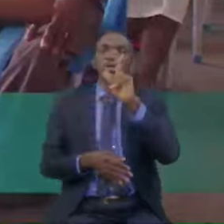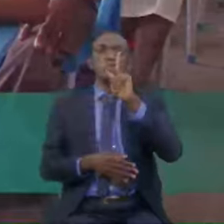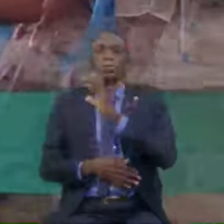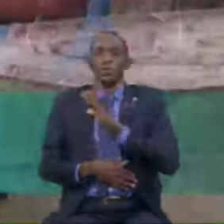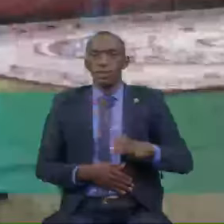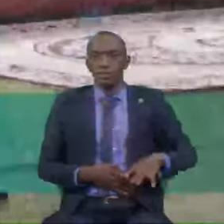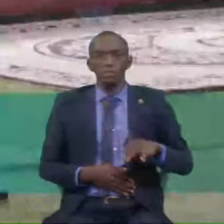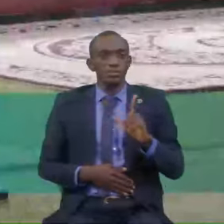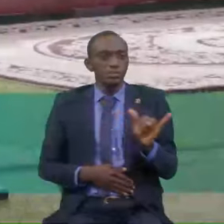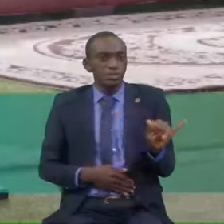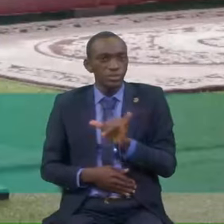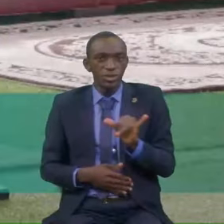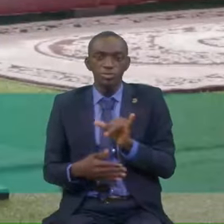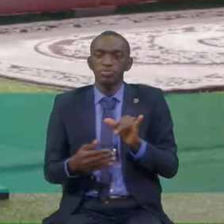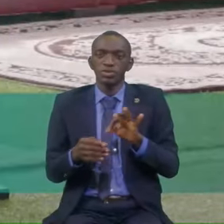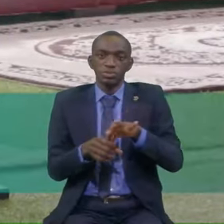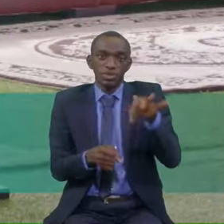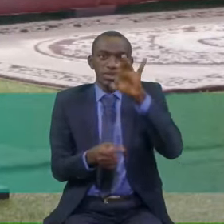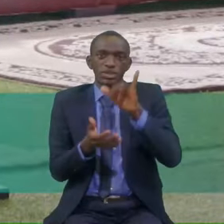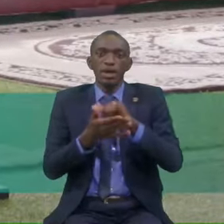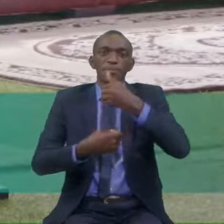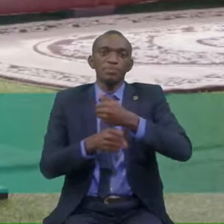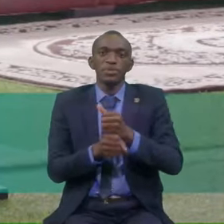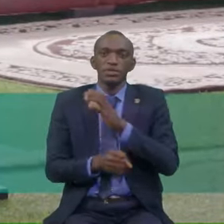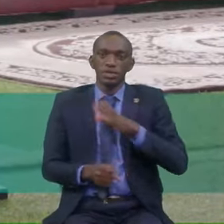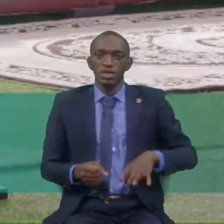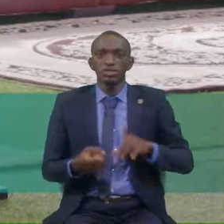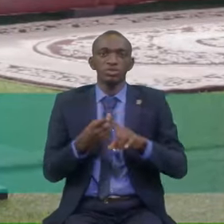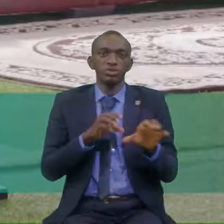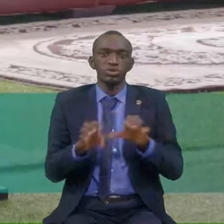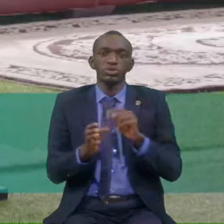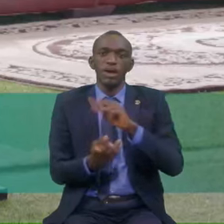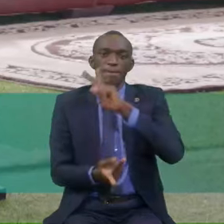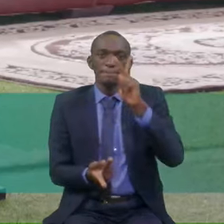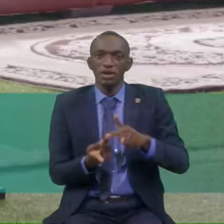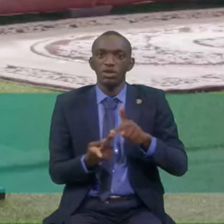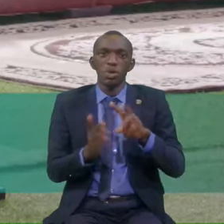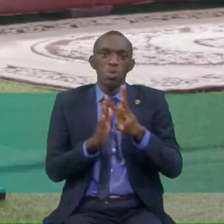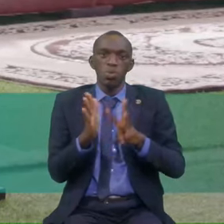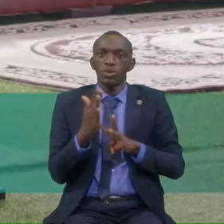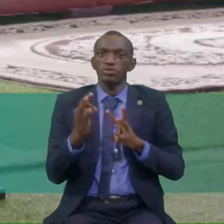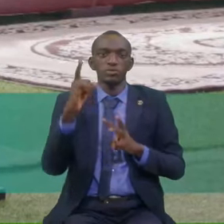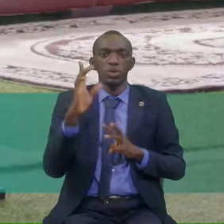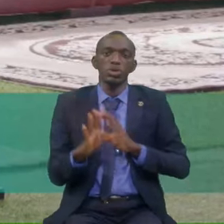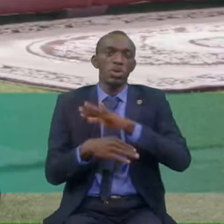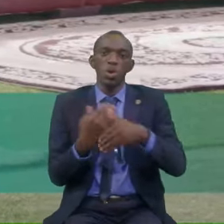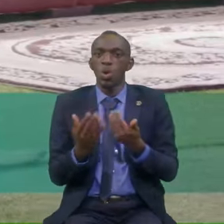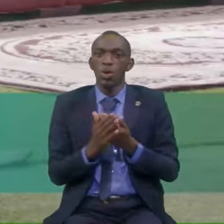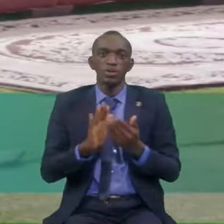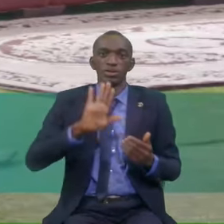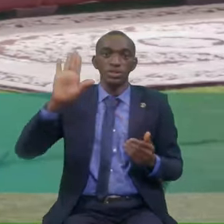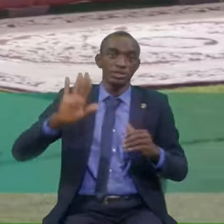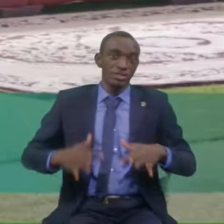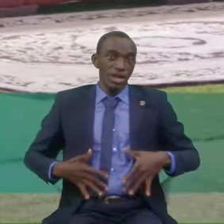même Esprit qui a amené Christ à faire la volonté parfaite de Dieu tout au long de sa vie, ce